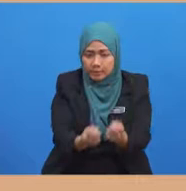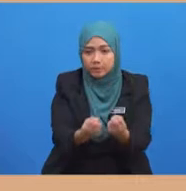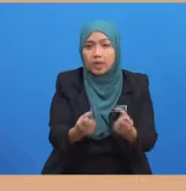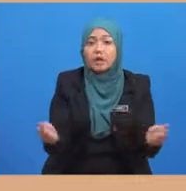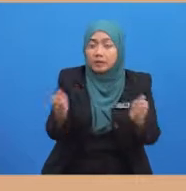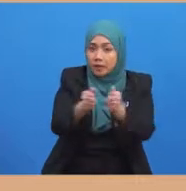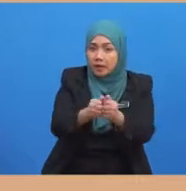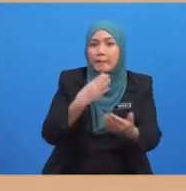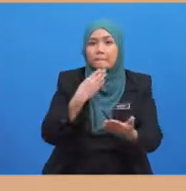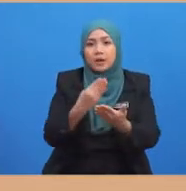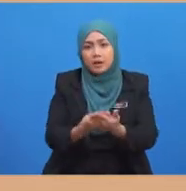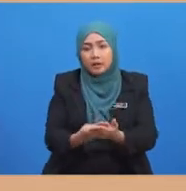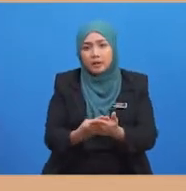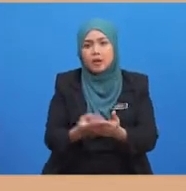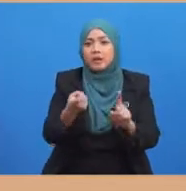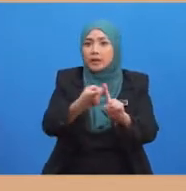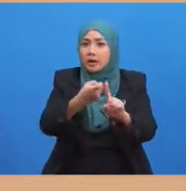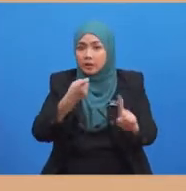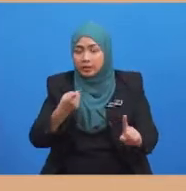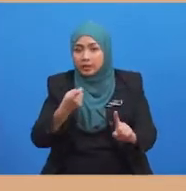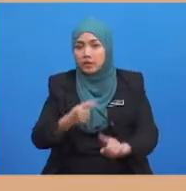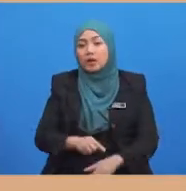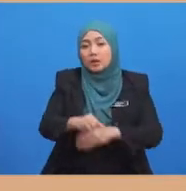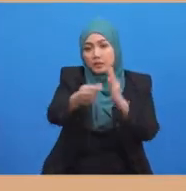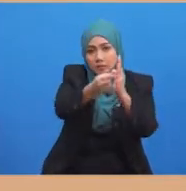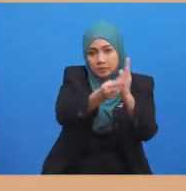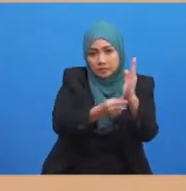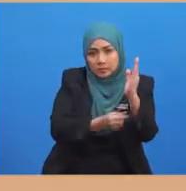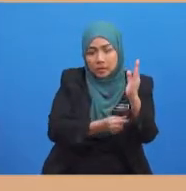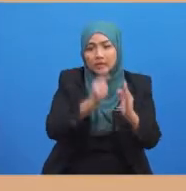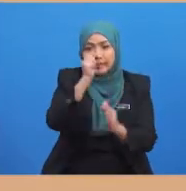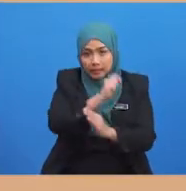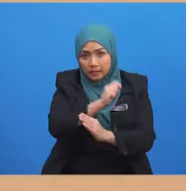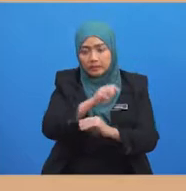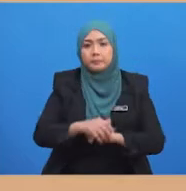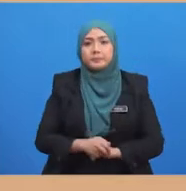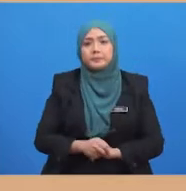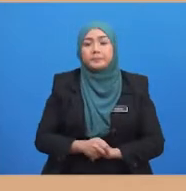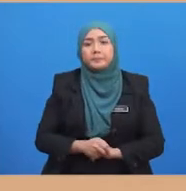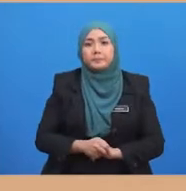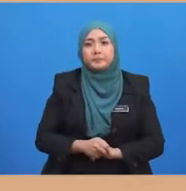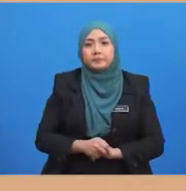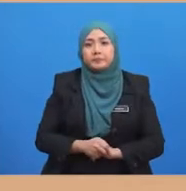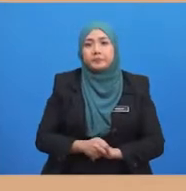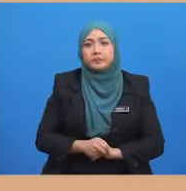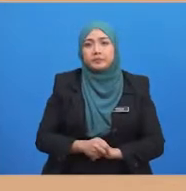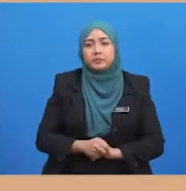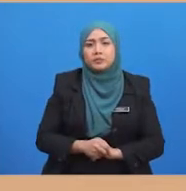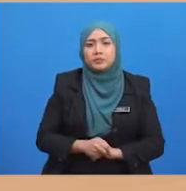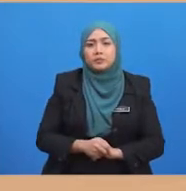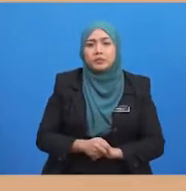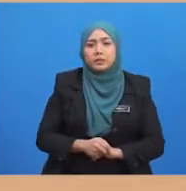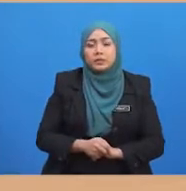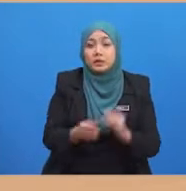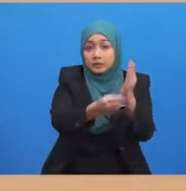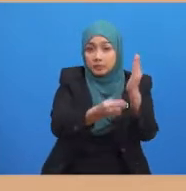berbanding getah sintetik. Manakala, sifat getah sintetik pula mempunyai